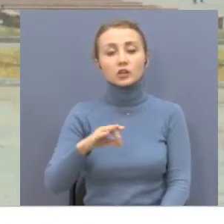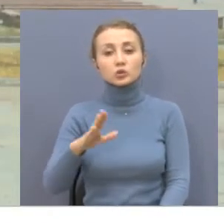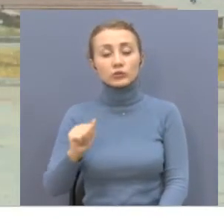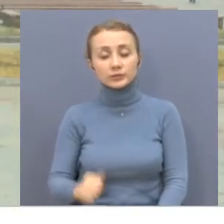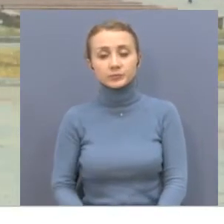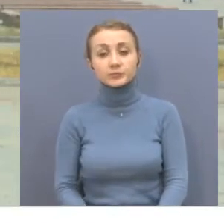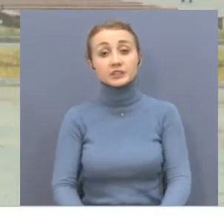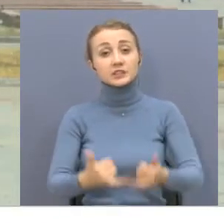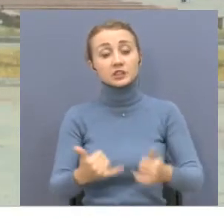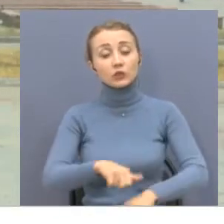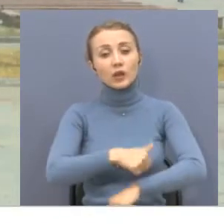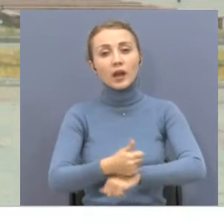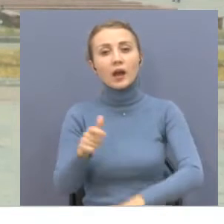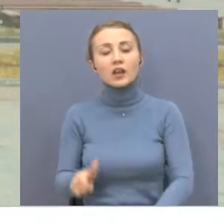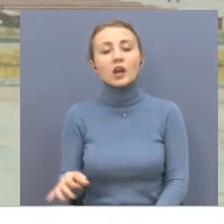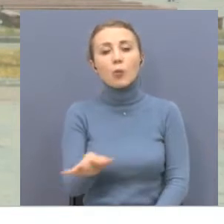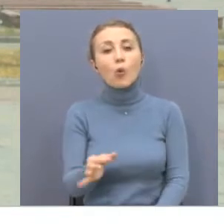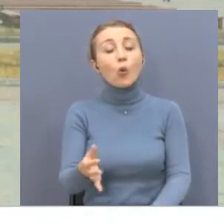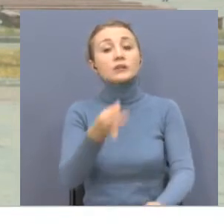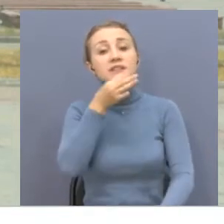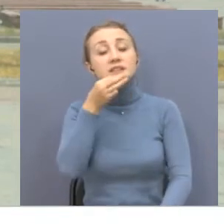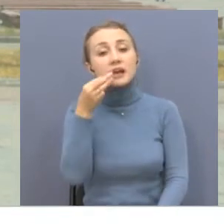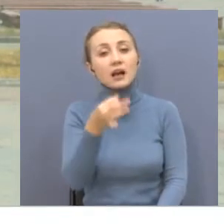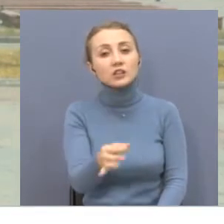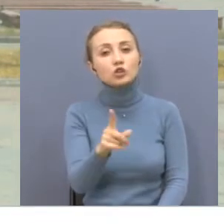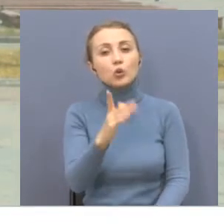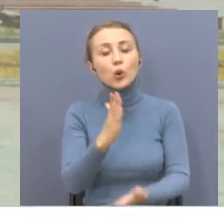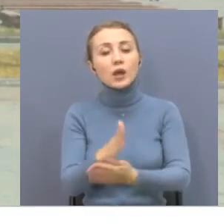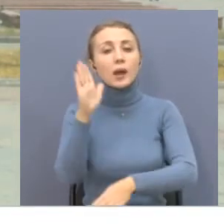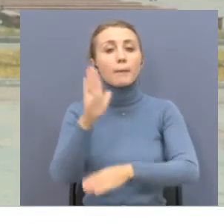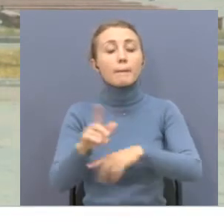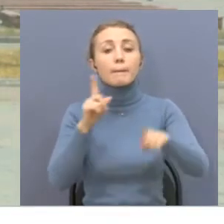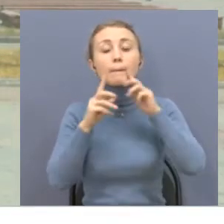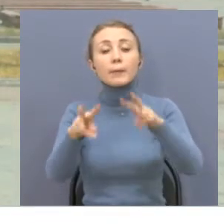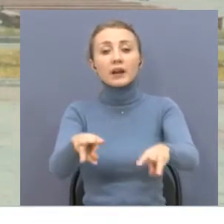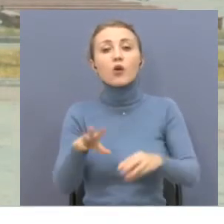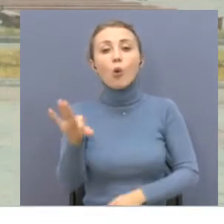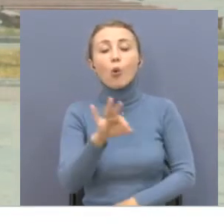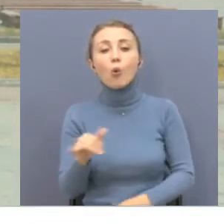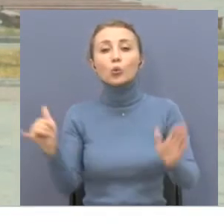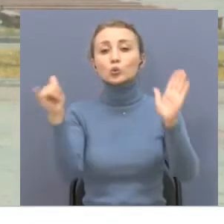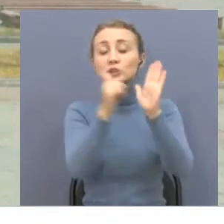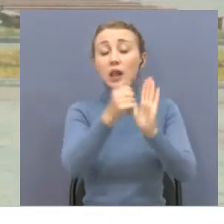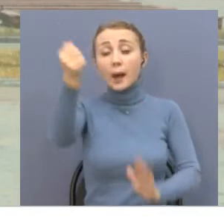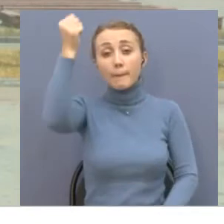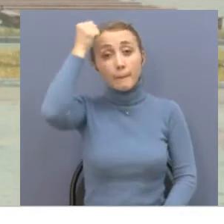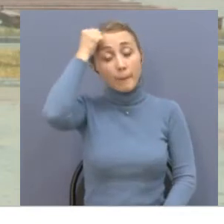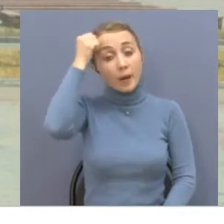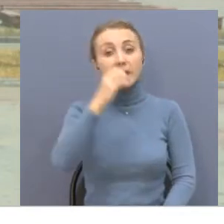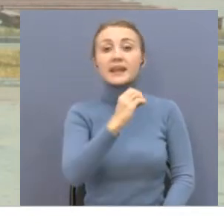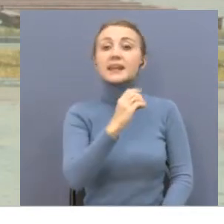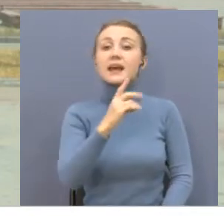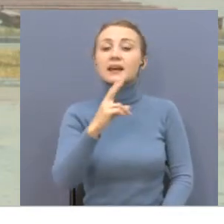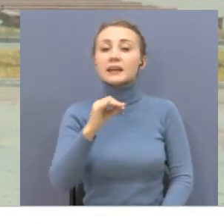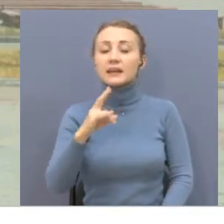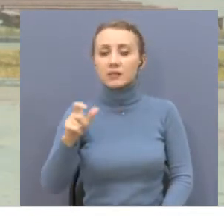Маржықбаев бір топ зиялы қауымды қабылдады. Онда мынау Еркін Әуелбековке жаңа үкіметіміздің ескерткіш қоюға арнай шешім